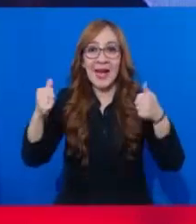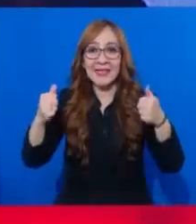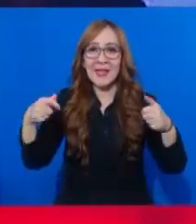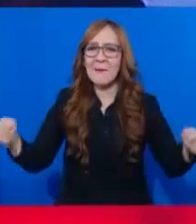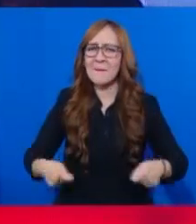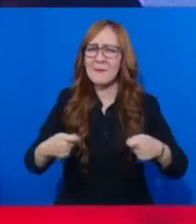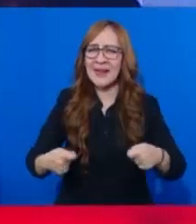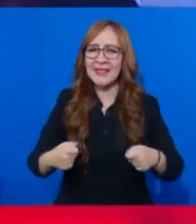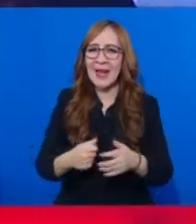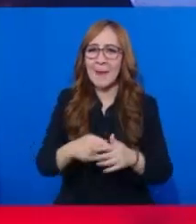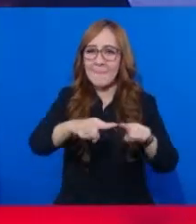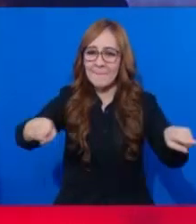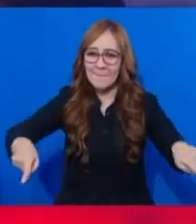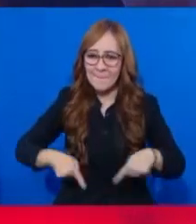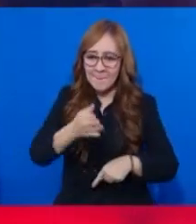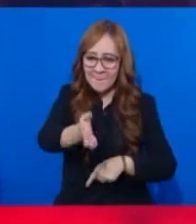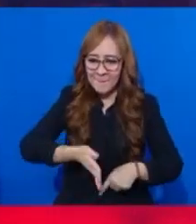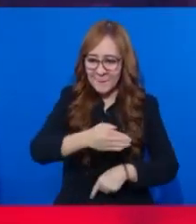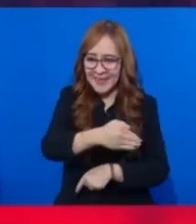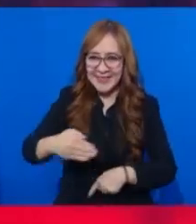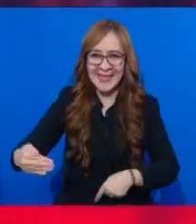bisa menghasilkan puluhan juta rupiah setiap bulannya.